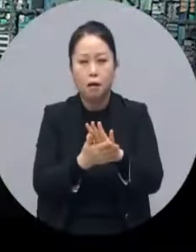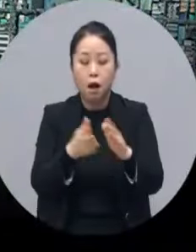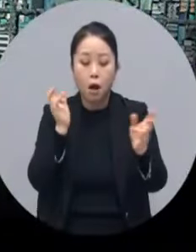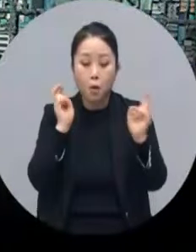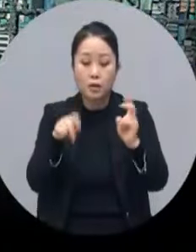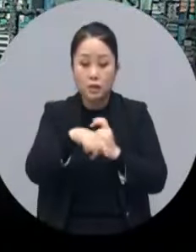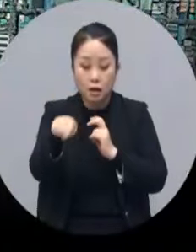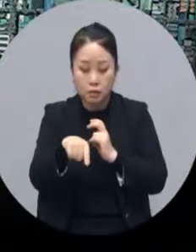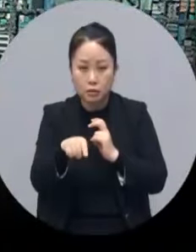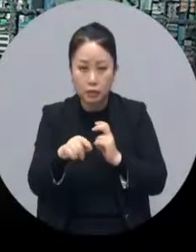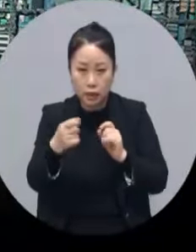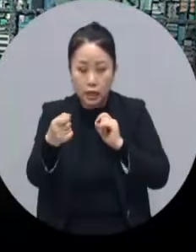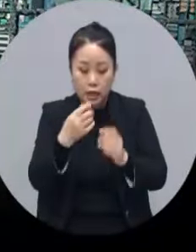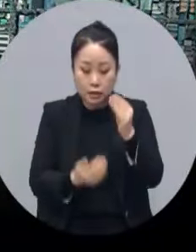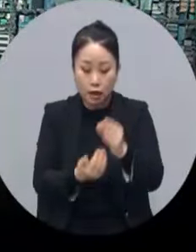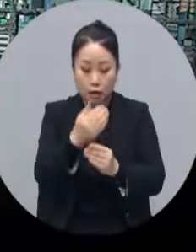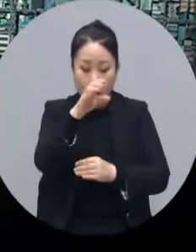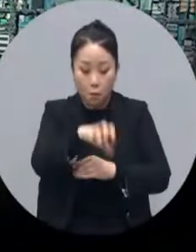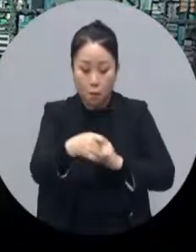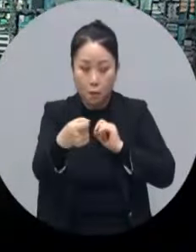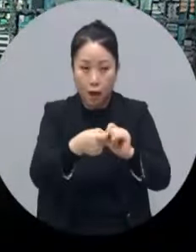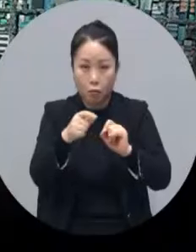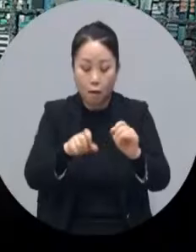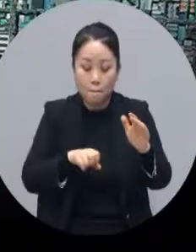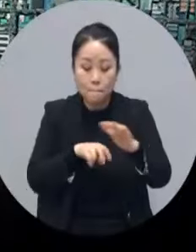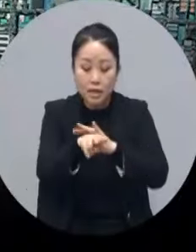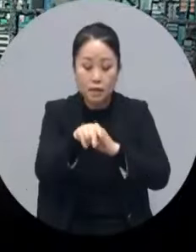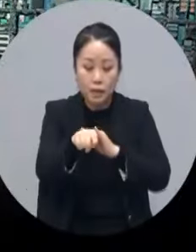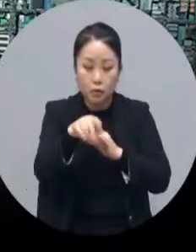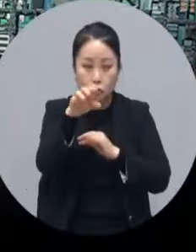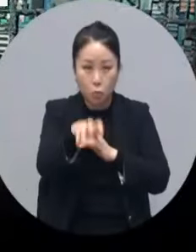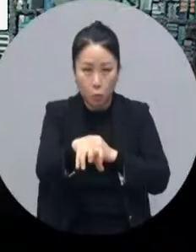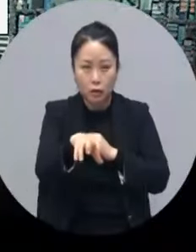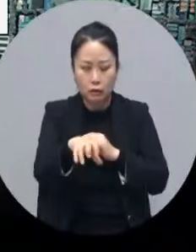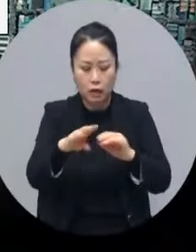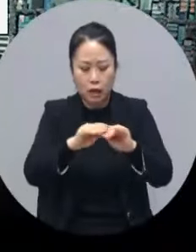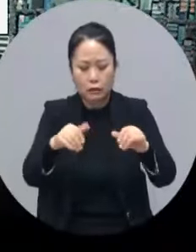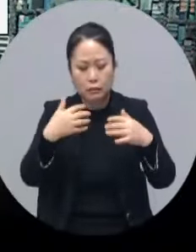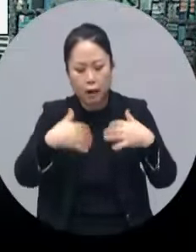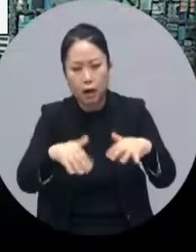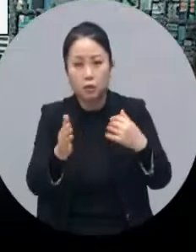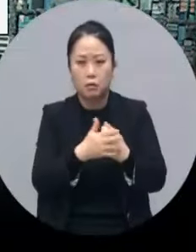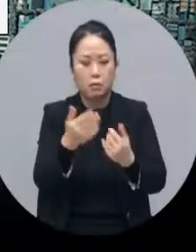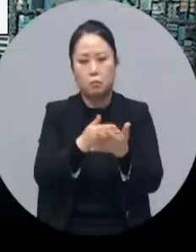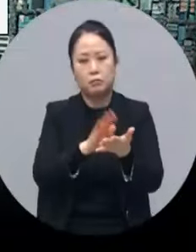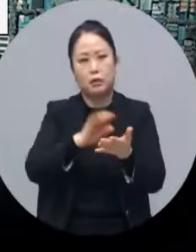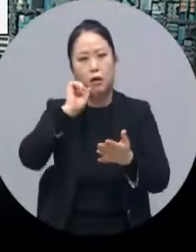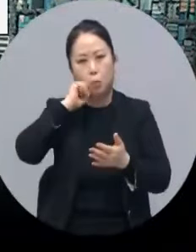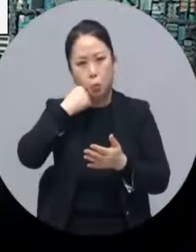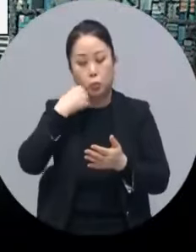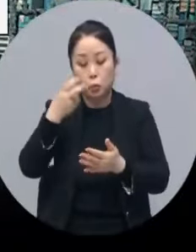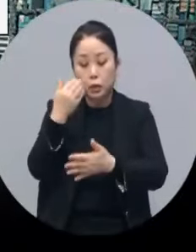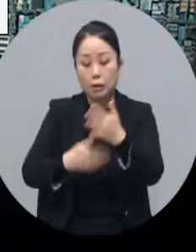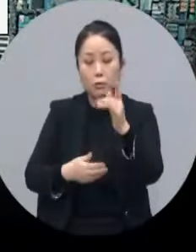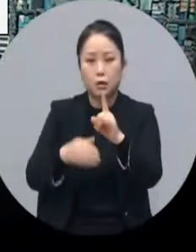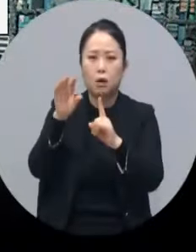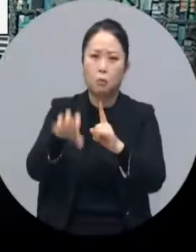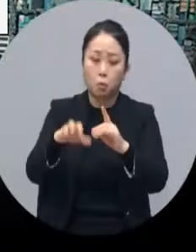가까운 피난 통로는 집안 상태가 좋지 않아 시공이 어렵고 나머지 한곳도 올해초 최종적으로 시공이